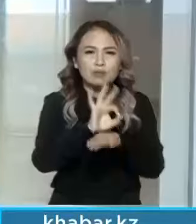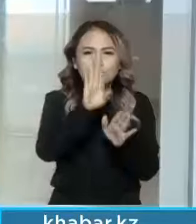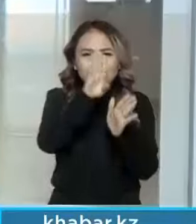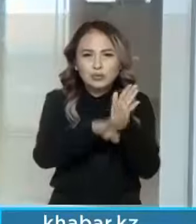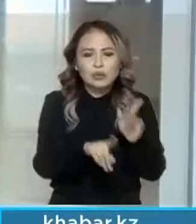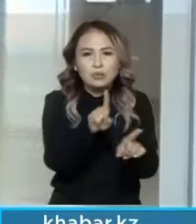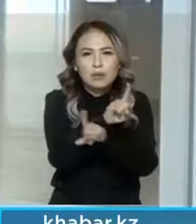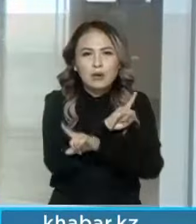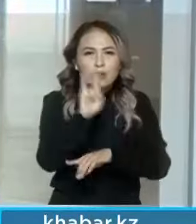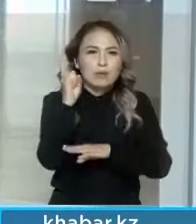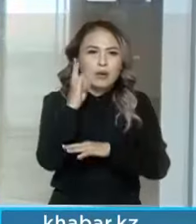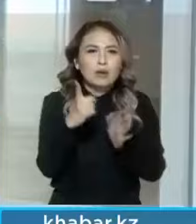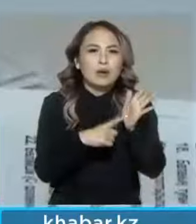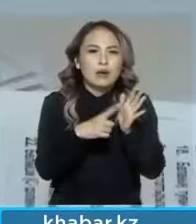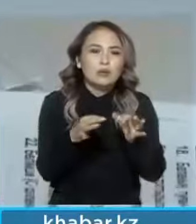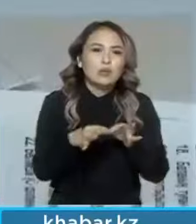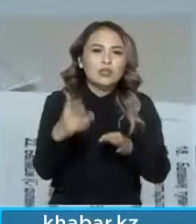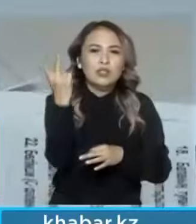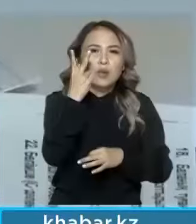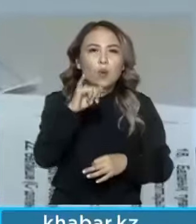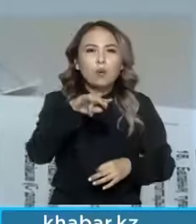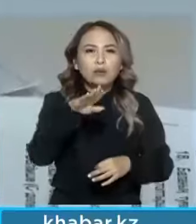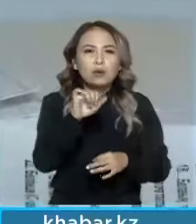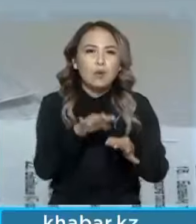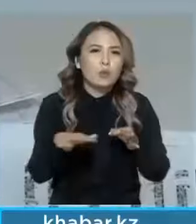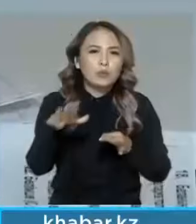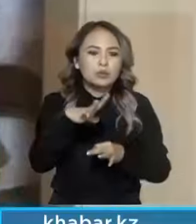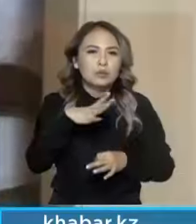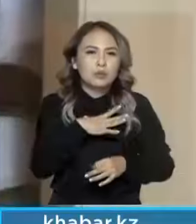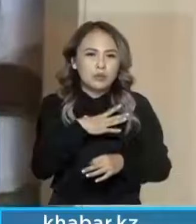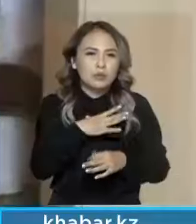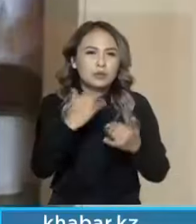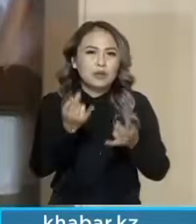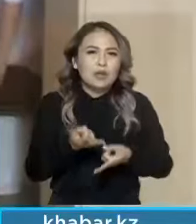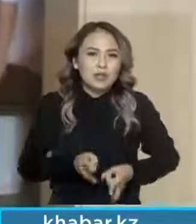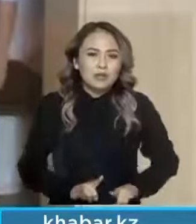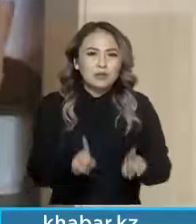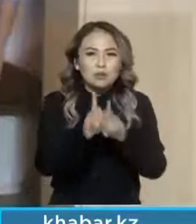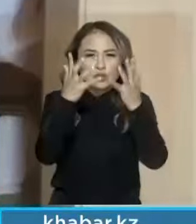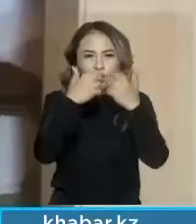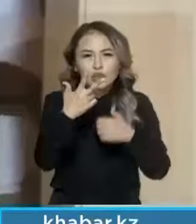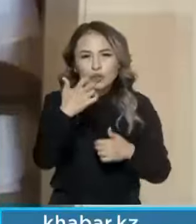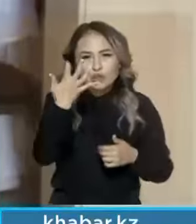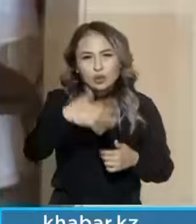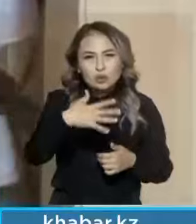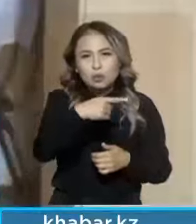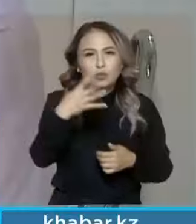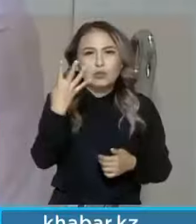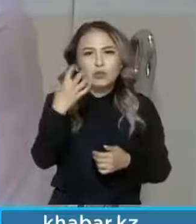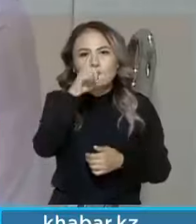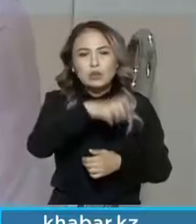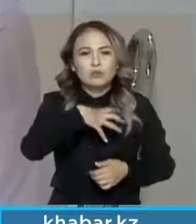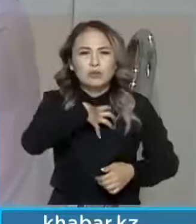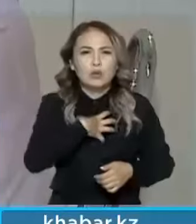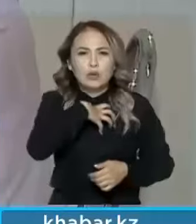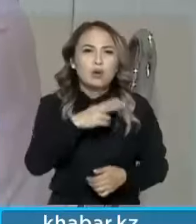асқынып көз жұмған баланың бірі Қарағанды облысынан, екіншісі Ұлытау облысында дүниеге келген нәресте. Еліміз бойынша айына 350-400 адам